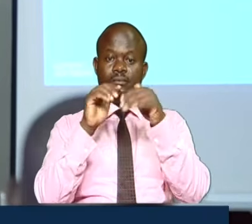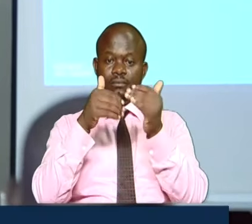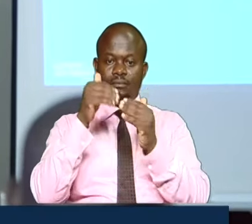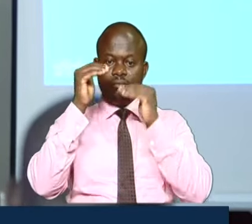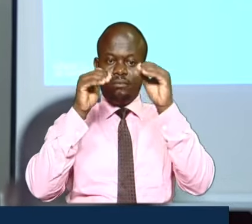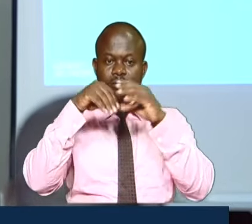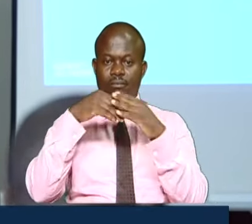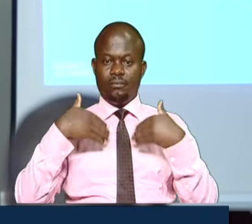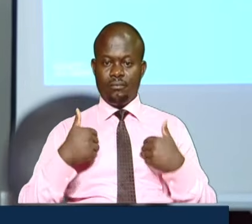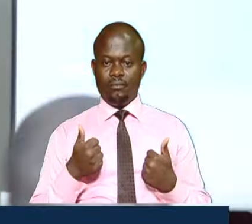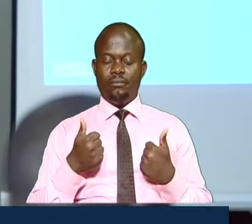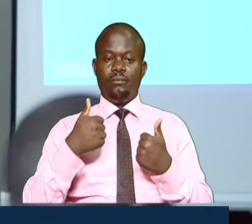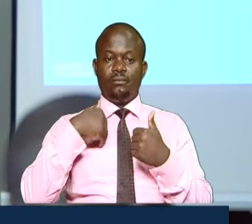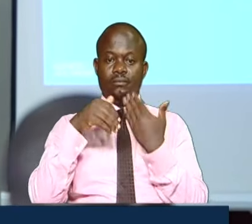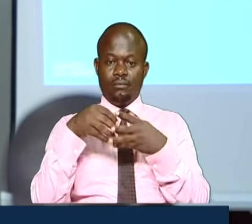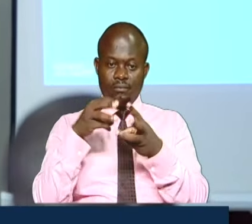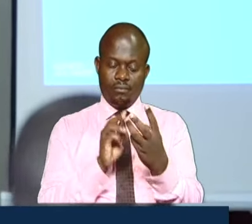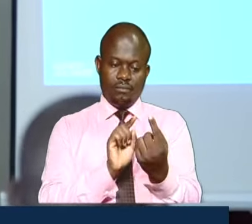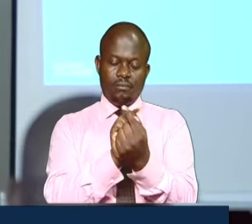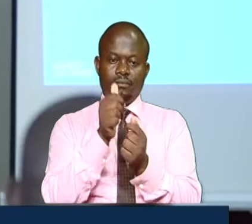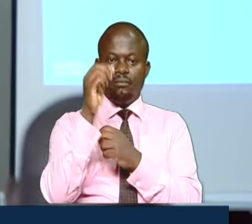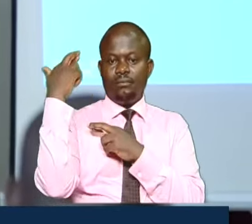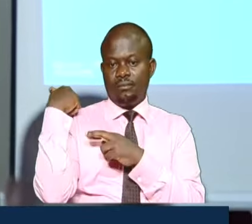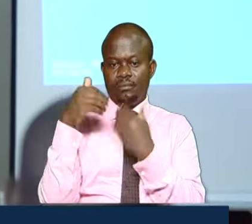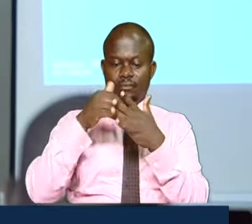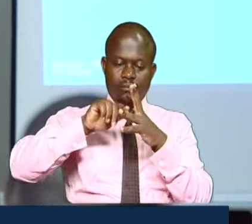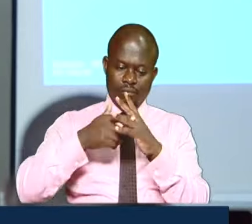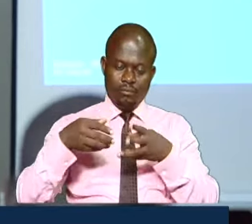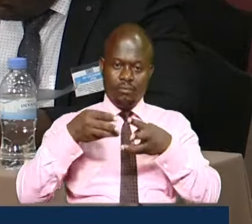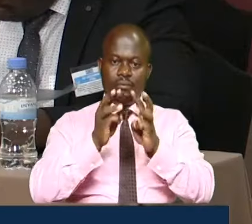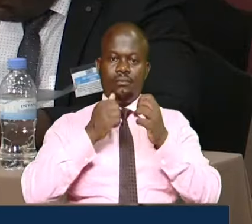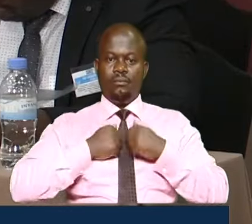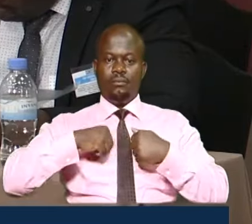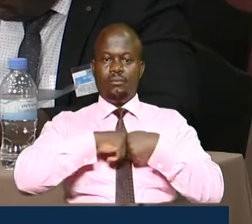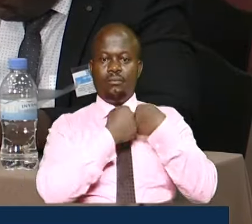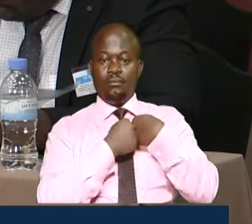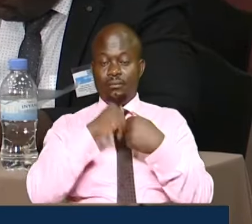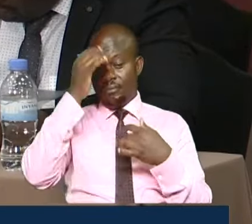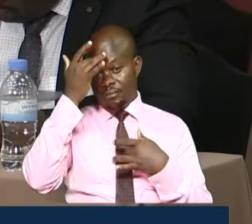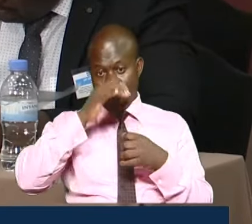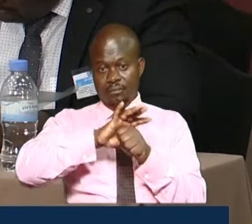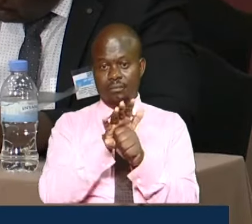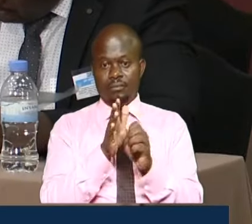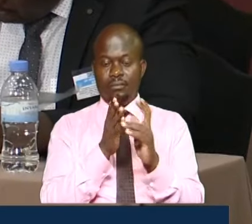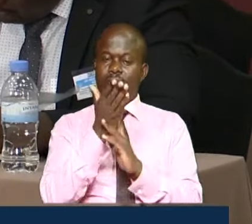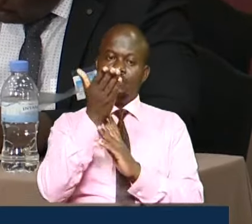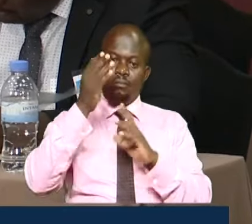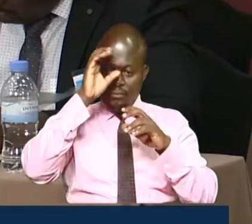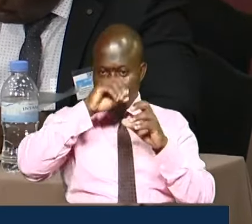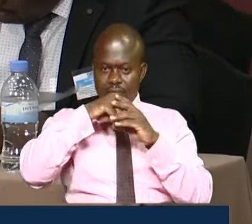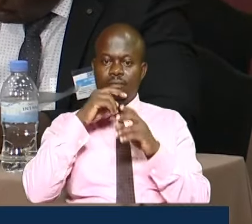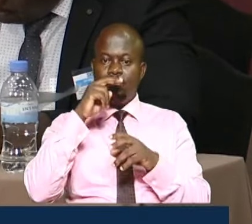zirimo iz'ubuzima zifite uko zihura kuri izi nshingano, ahereye ku buryo u Rwanda rwahanganye na virusi ya Marburg binyuze mu kwishakamo